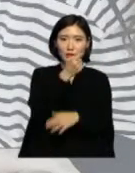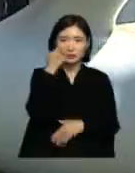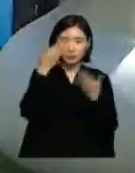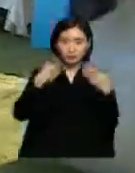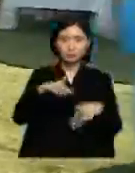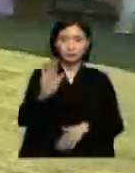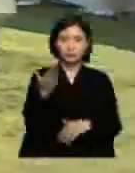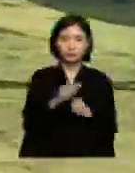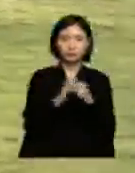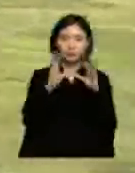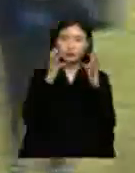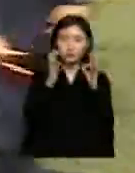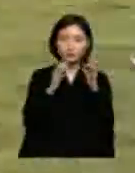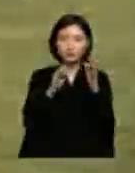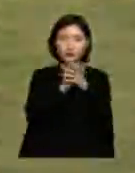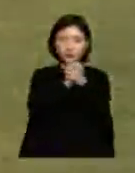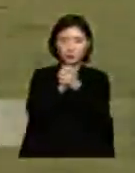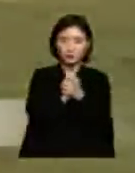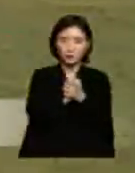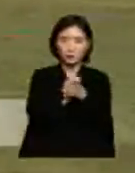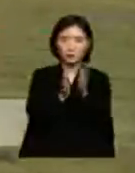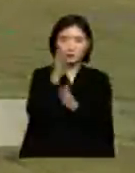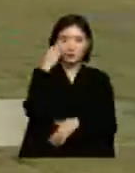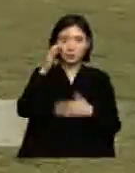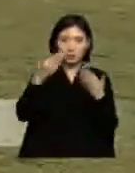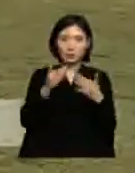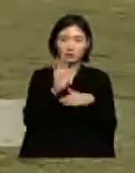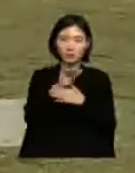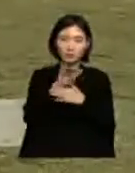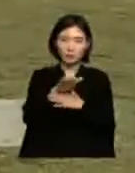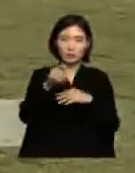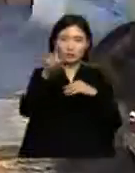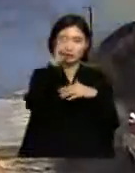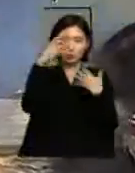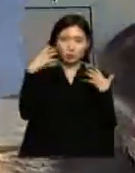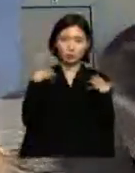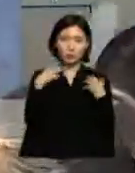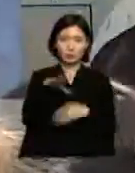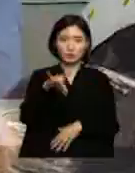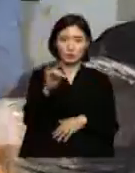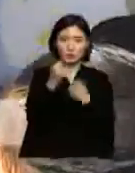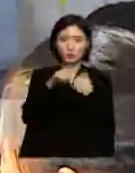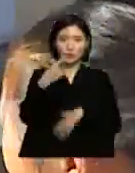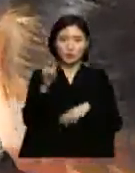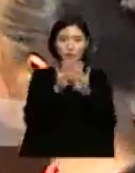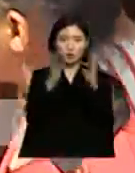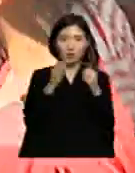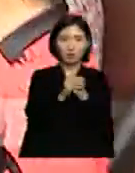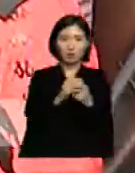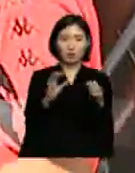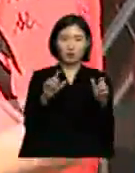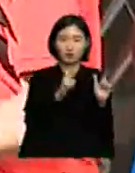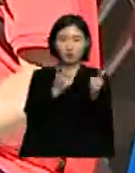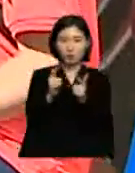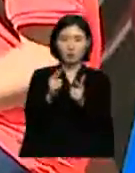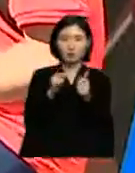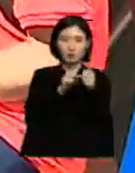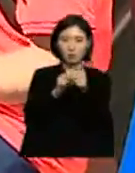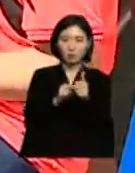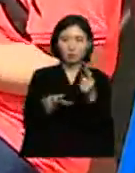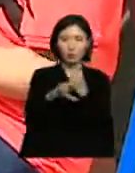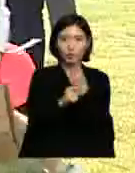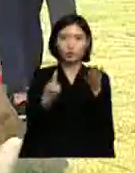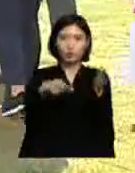받았습니다. 아동 친화 도시로 인증받은 지방정부가 첫 박람회를 열었습니다. 아동과 관련한 다양한 정책과 정보를